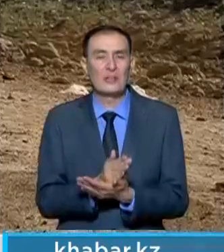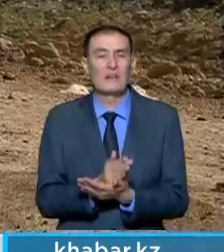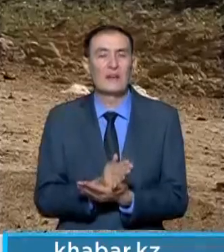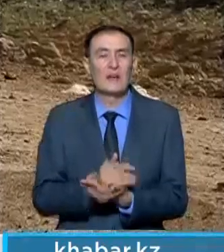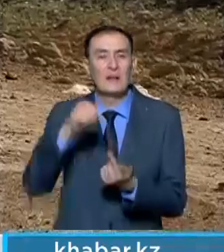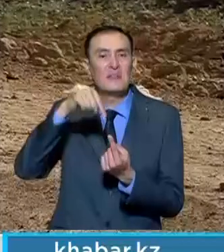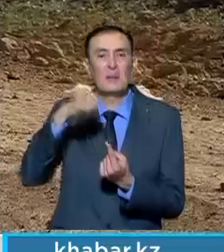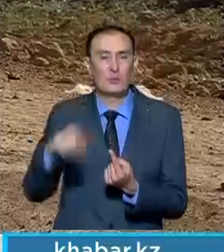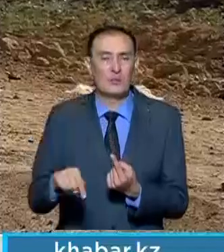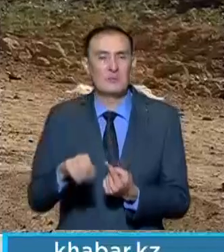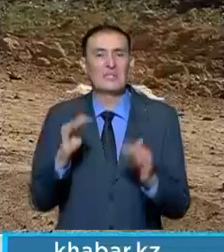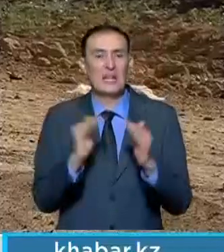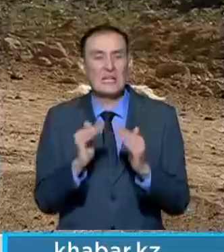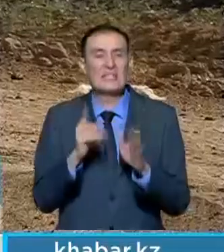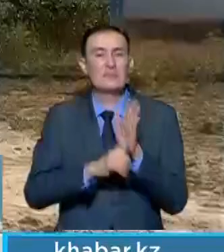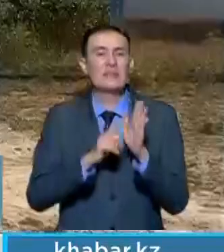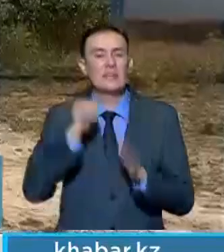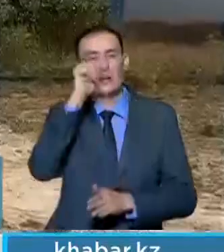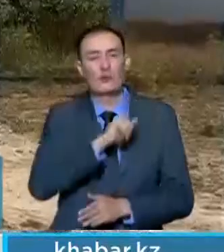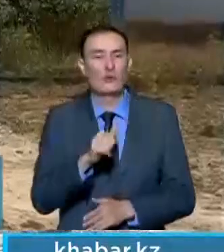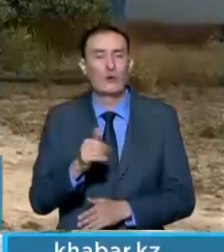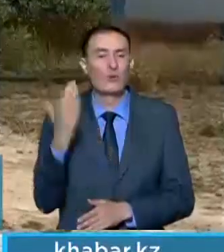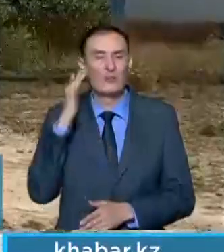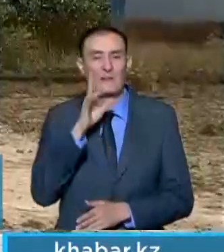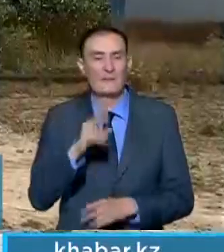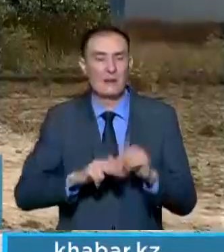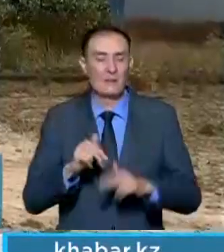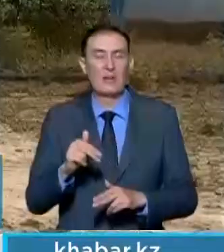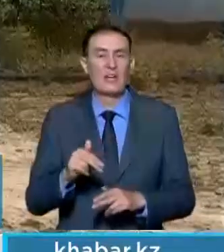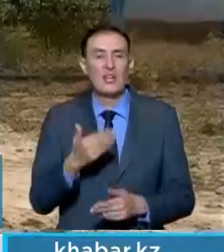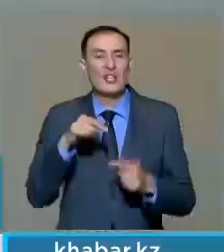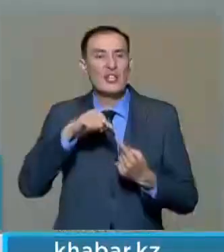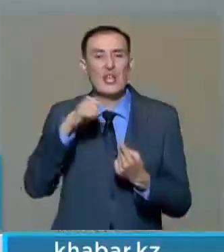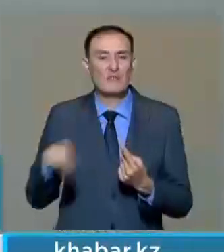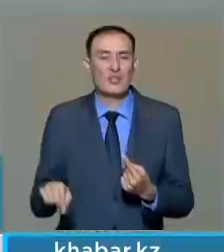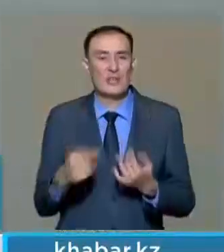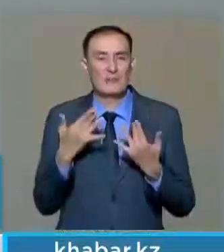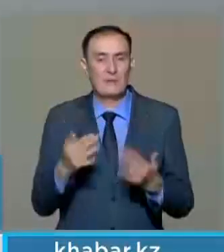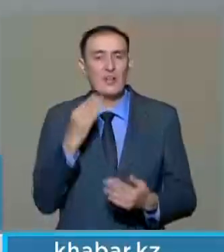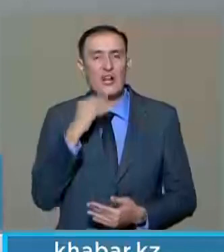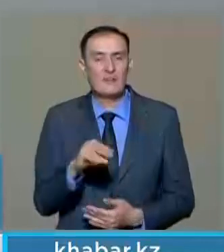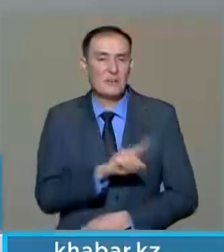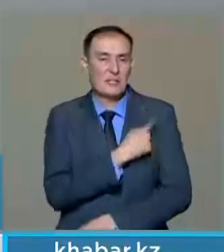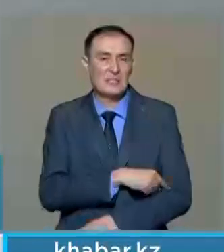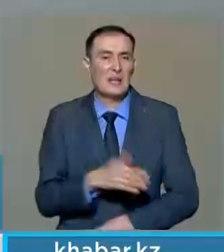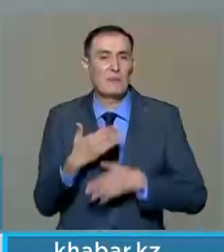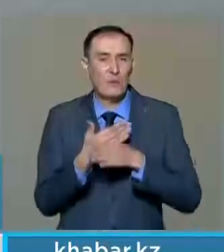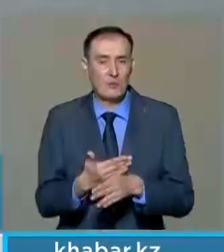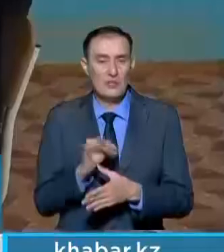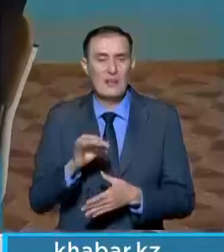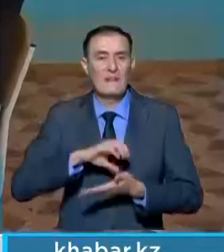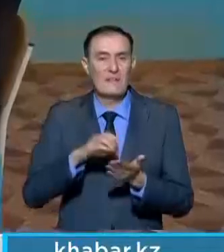приспособленном под медучреждение здании 70-х годов прошлого века. Не отвечает современным требованиям оказания качественной медицинской помощи